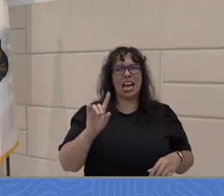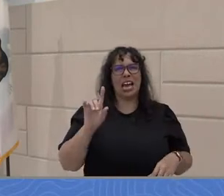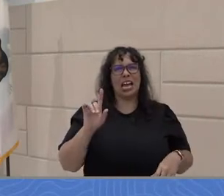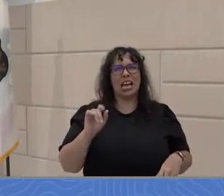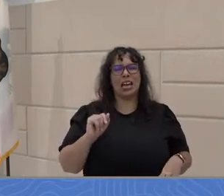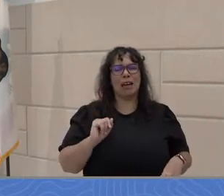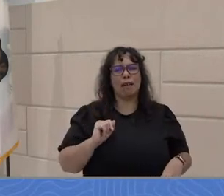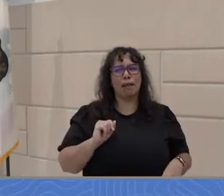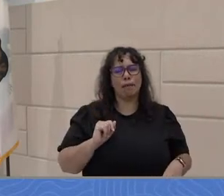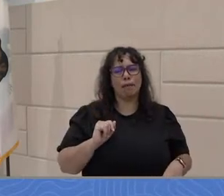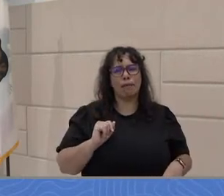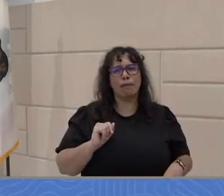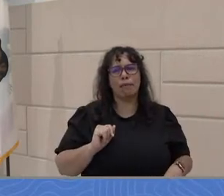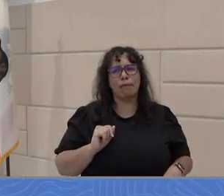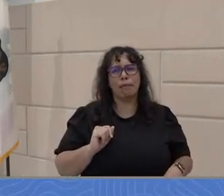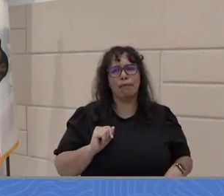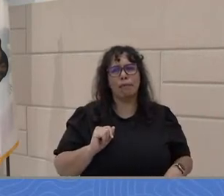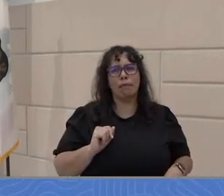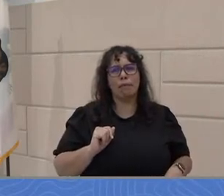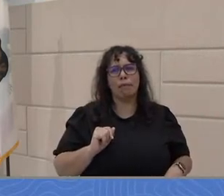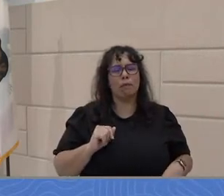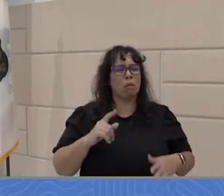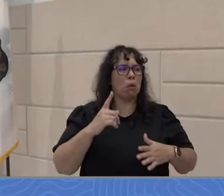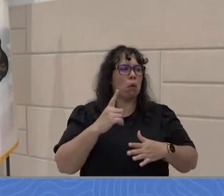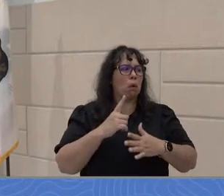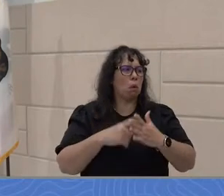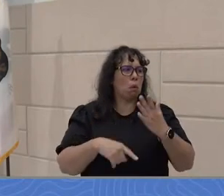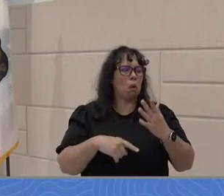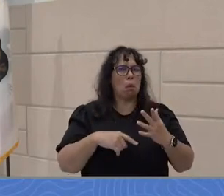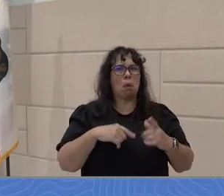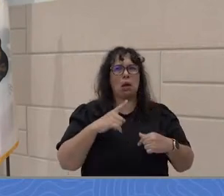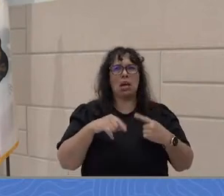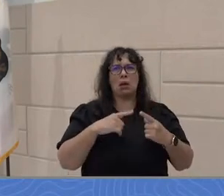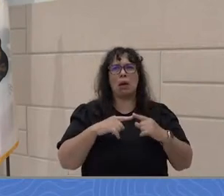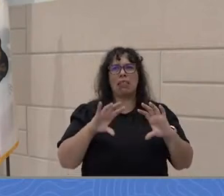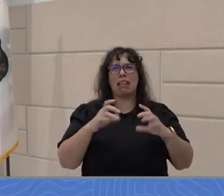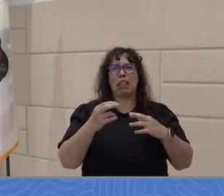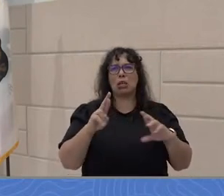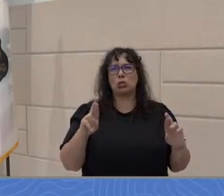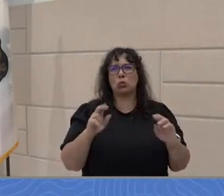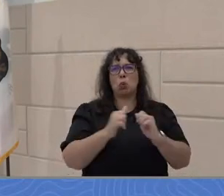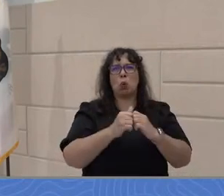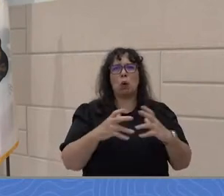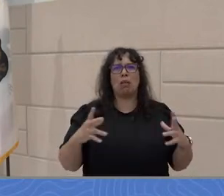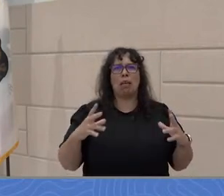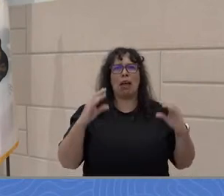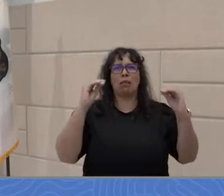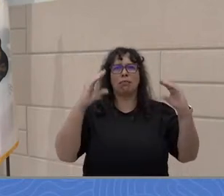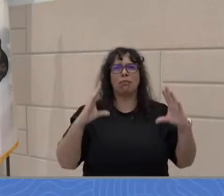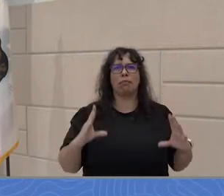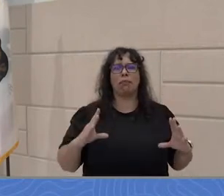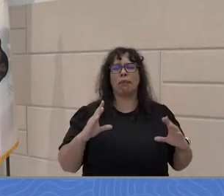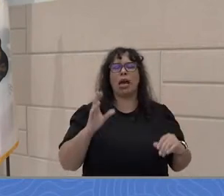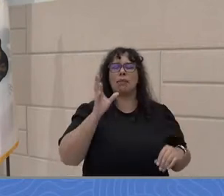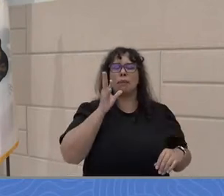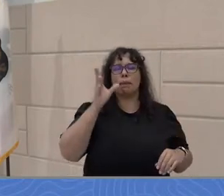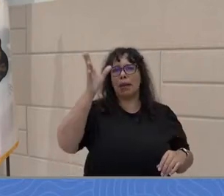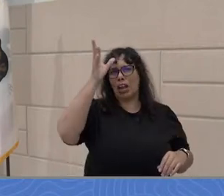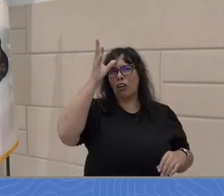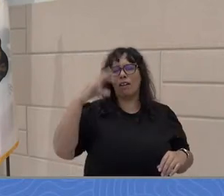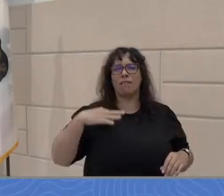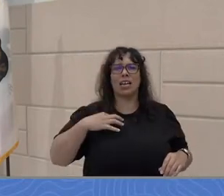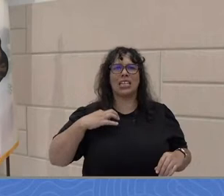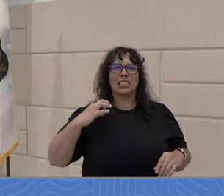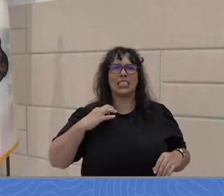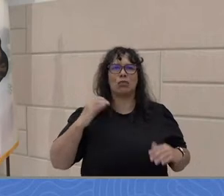លារៀនសម្រាប់ជួយគ្រូក៏ប៉ុន្តែយើងមិនអាចជួយគ្រប់គ្រាន់បានទេចុះថ្នាក់ណាដែលអត់មានឪពុកម្ដាយនៅជួយនោះ